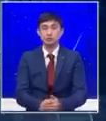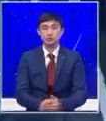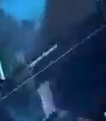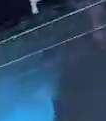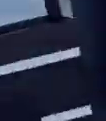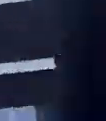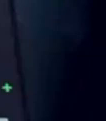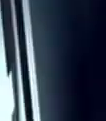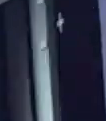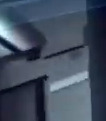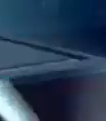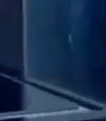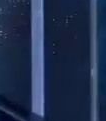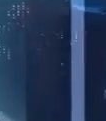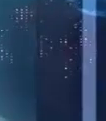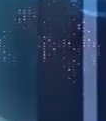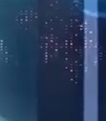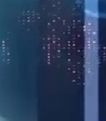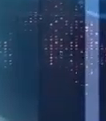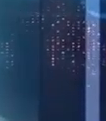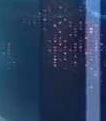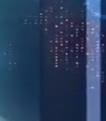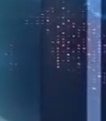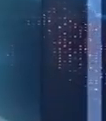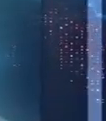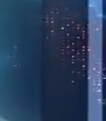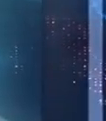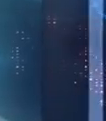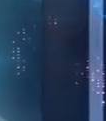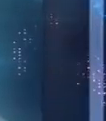Надежда Белова, Ельдана Серкпай-Кызы, Женис Абдрешев, телеканал ЖТСУ.